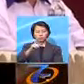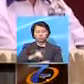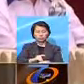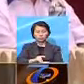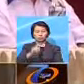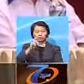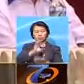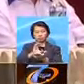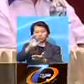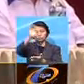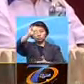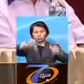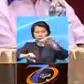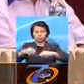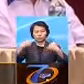utama